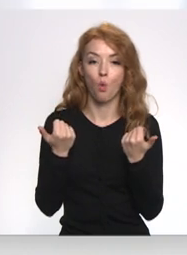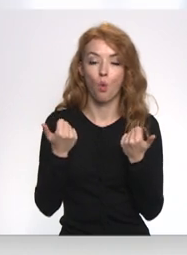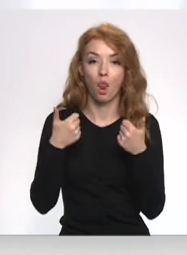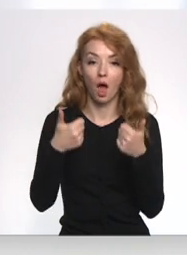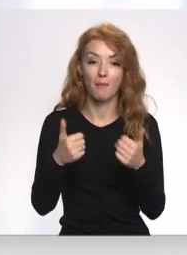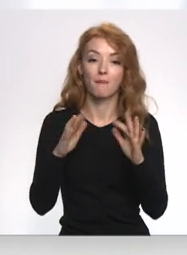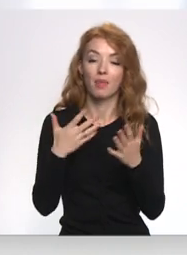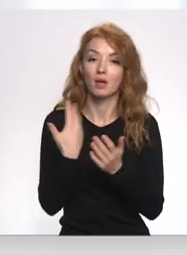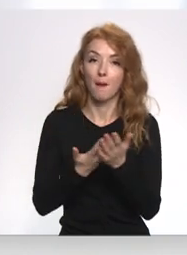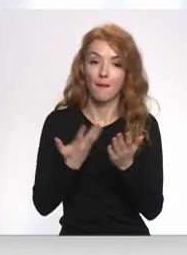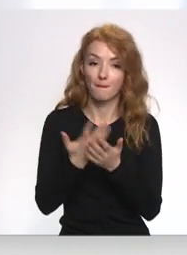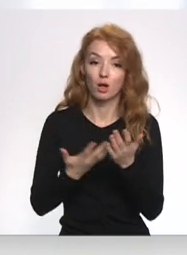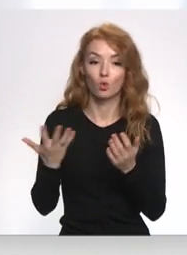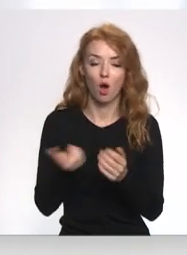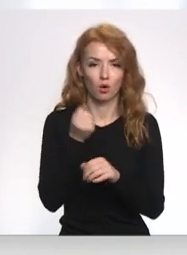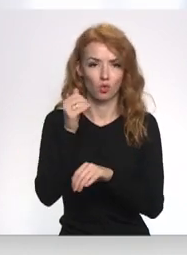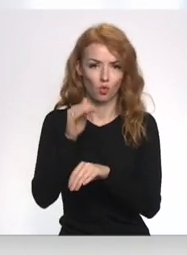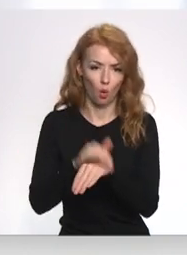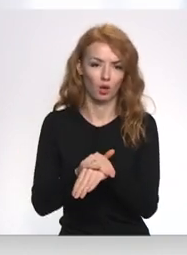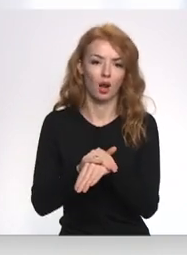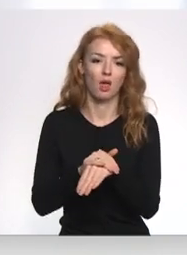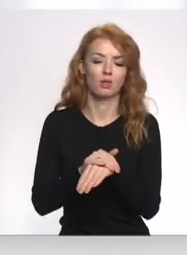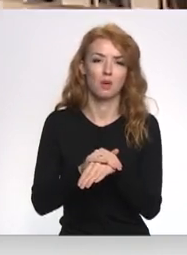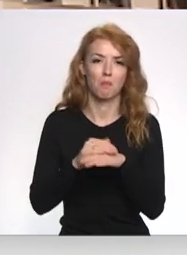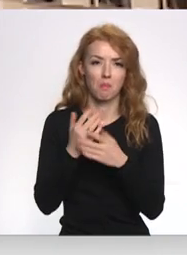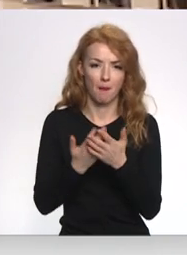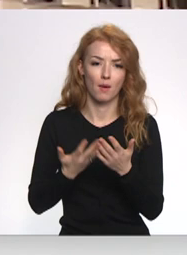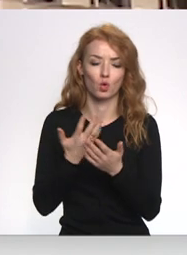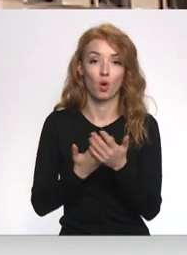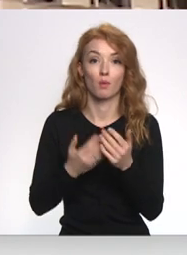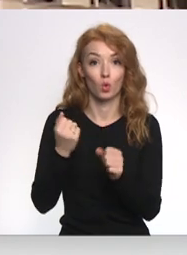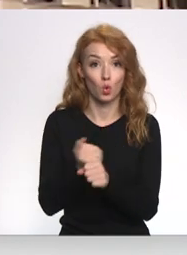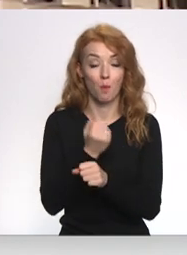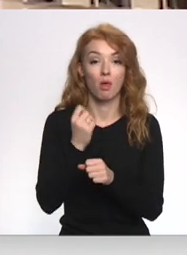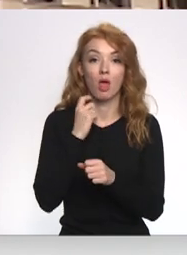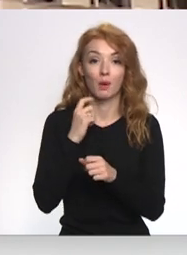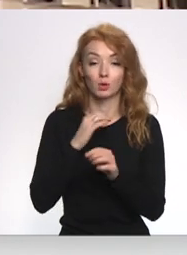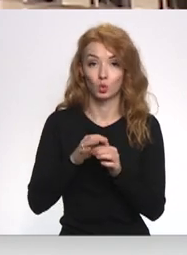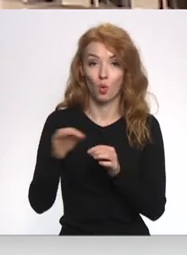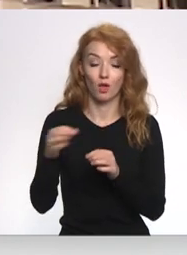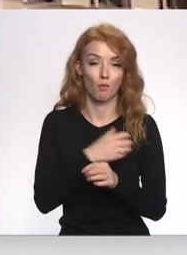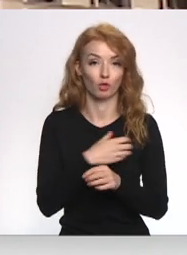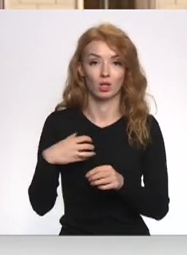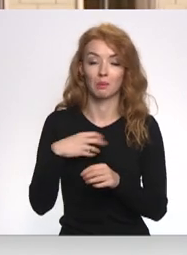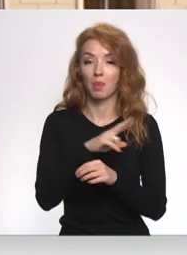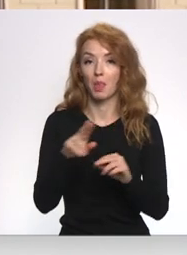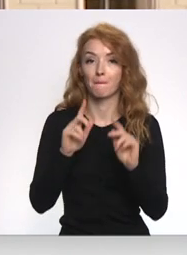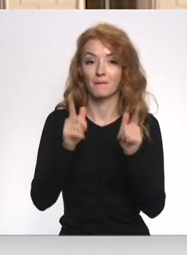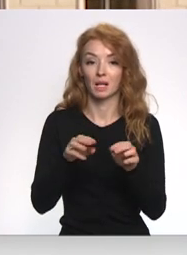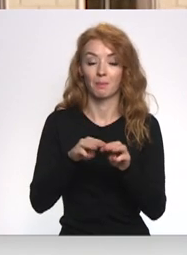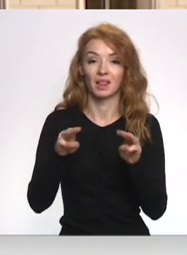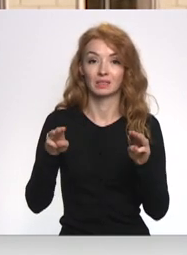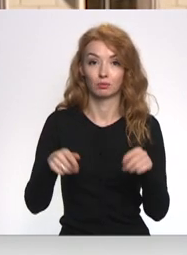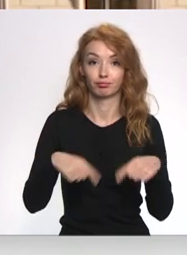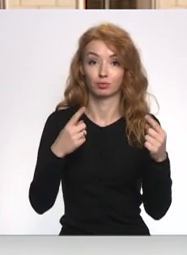labi, nu, bet jāpamato ar konkrētākiem pamatojumiem. Tomēr Jēkabpils novada pašvaldība nepiekrīt ministrijas